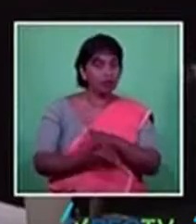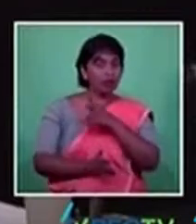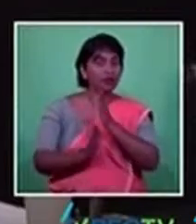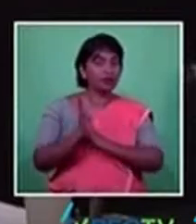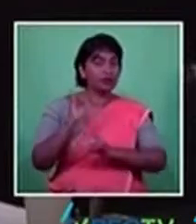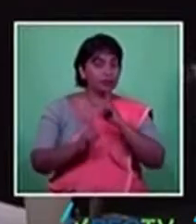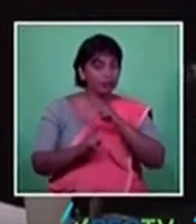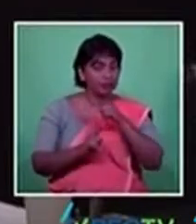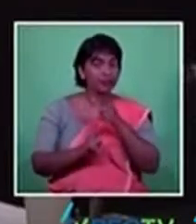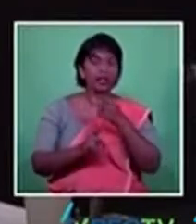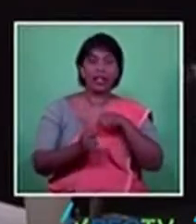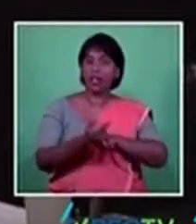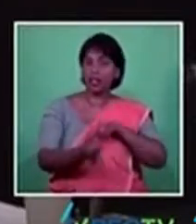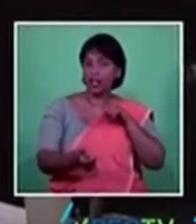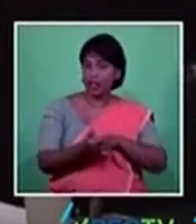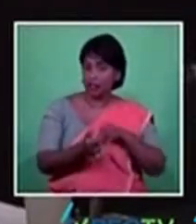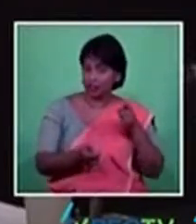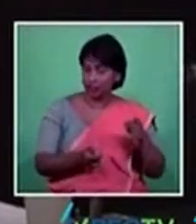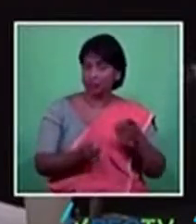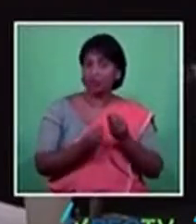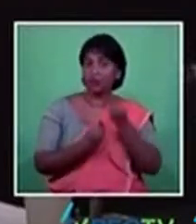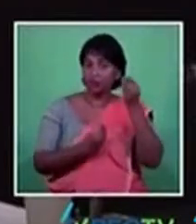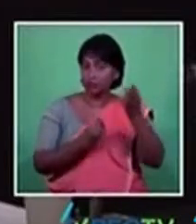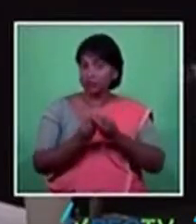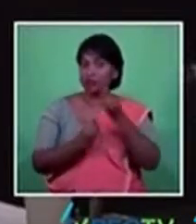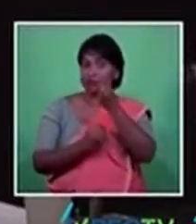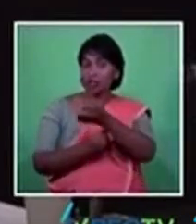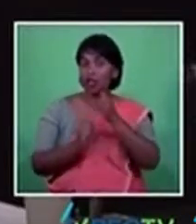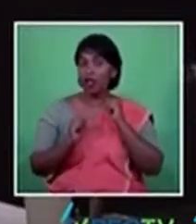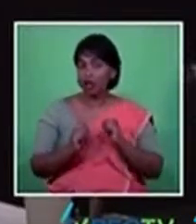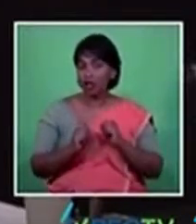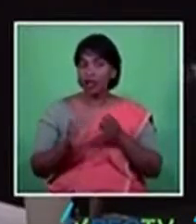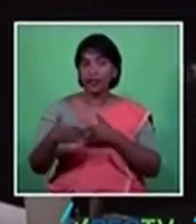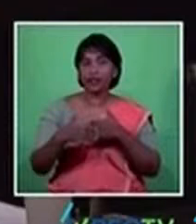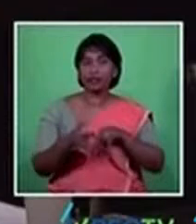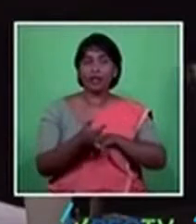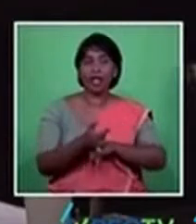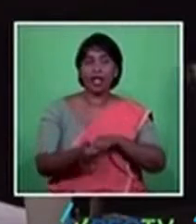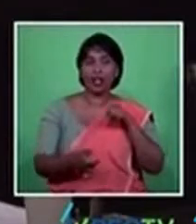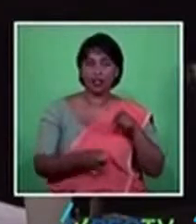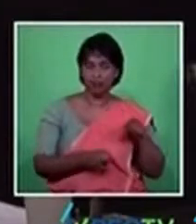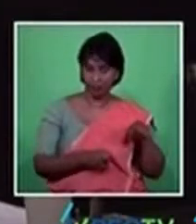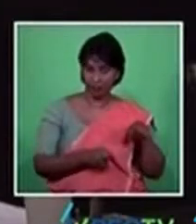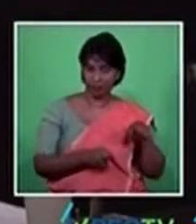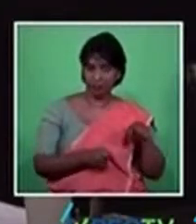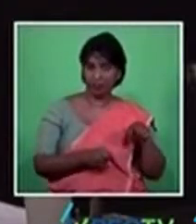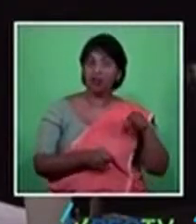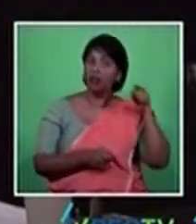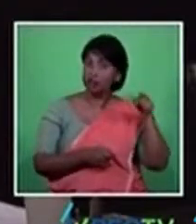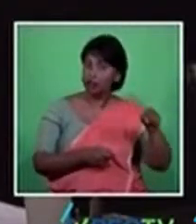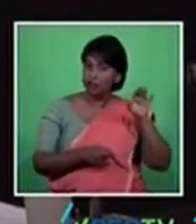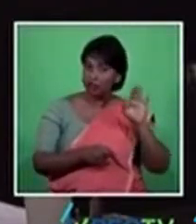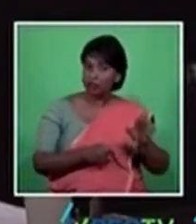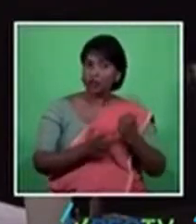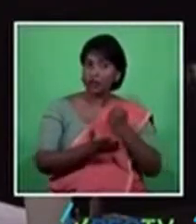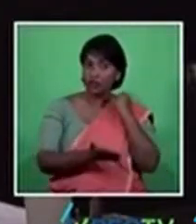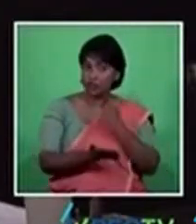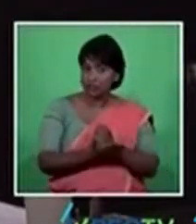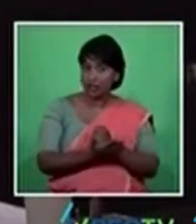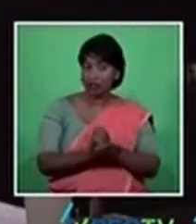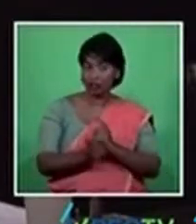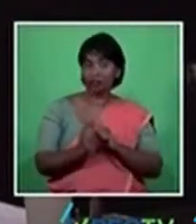අමාත්‍යවරුන්ට අදාළ ලේකම්වරුන්ට ලබා දෙනු ලබන්නේ කවුද? කැබිනට් මණ්ඩලයේ ලේකම්වරයා. ඔහු විසින් දෙන සහතිකය